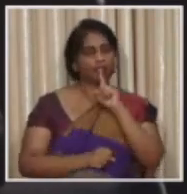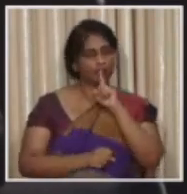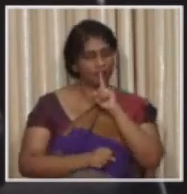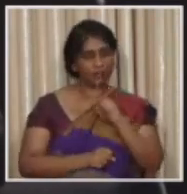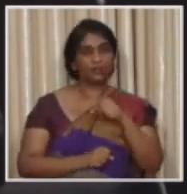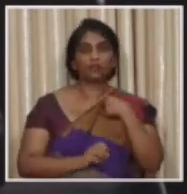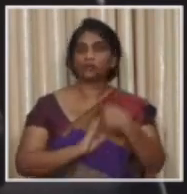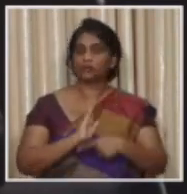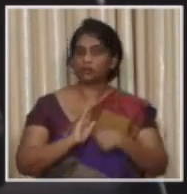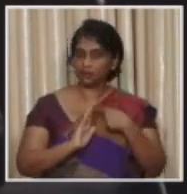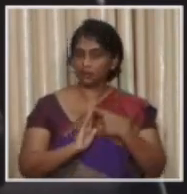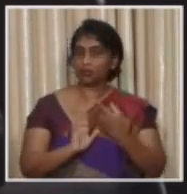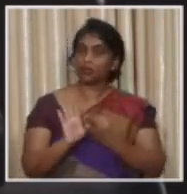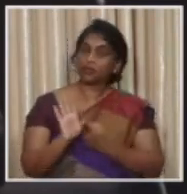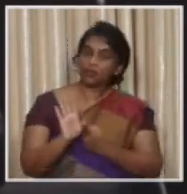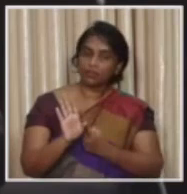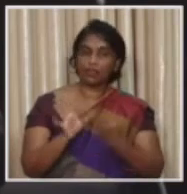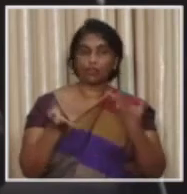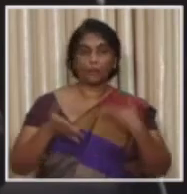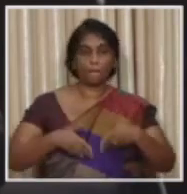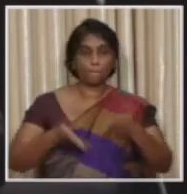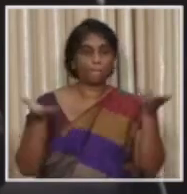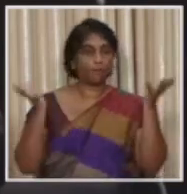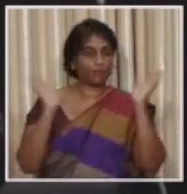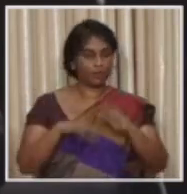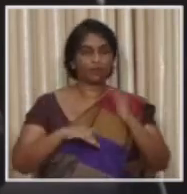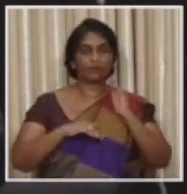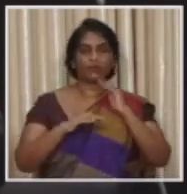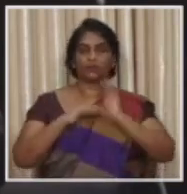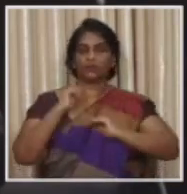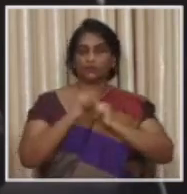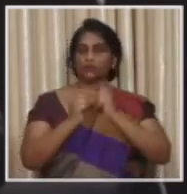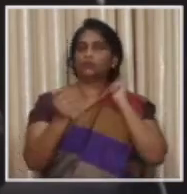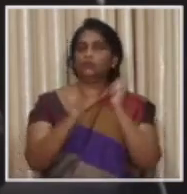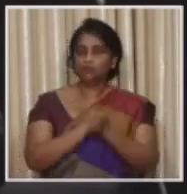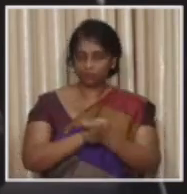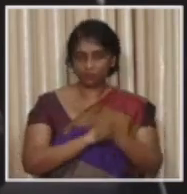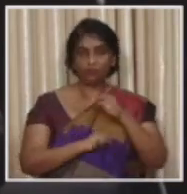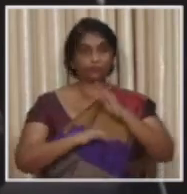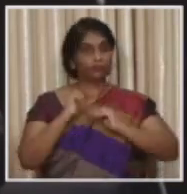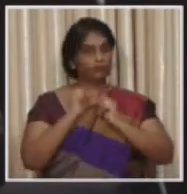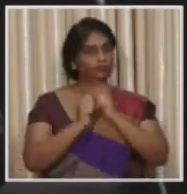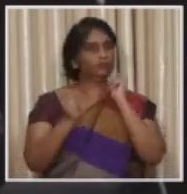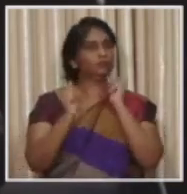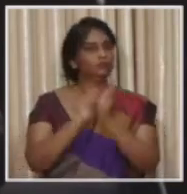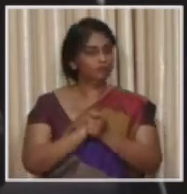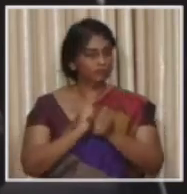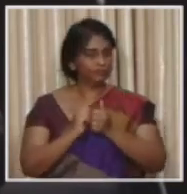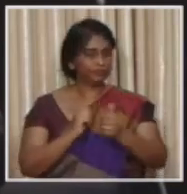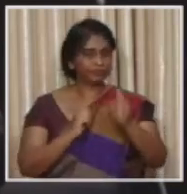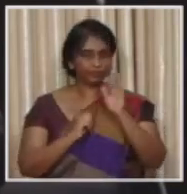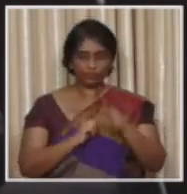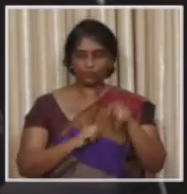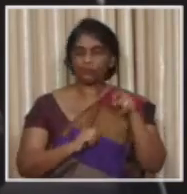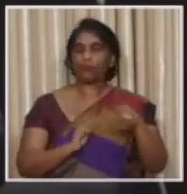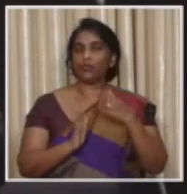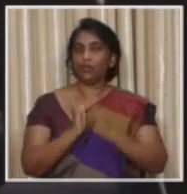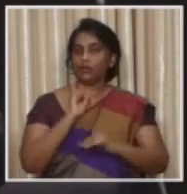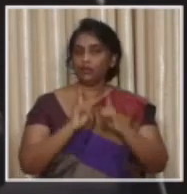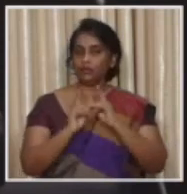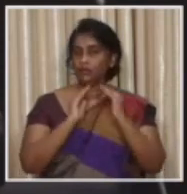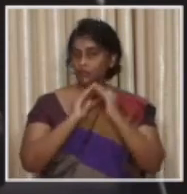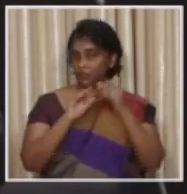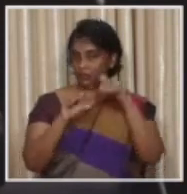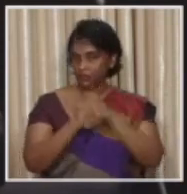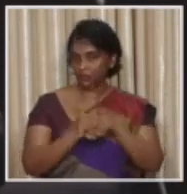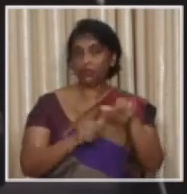මේ රටේ තරුණයෝ එළියට බැහැලා ඉල්ලුවේ සිස්ටම් චේන්ජ් එකක්. මේ සිස්ටම් චේන්ජ් එක තියෙන්නේ මේ අමාත්‍යංශය